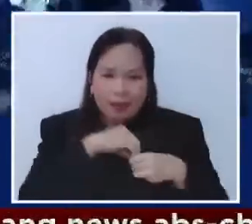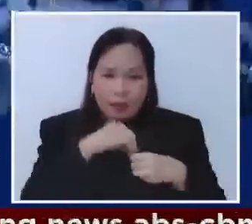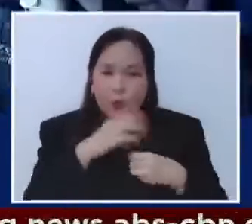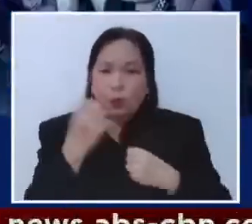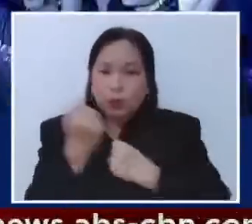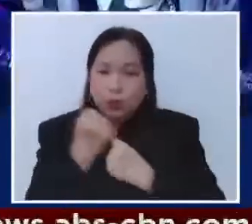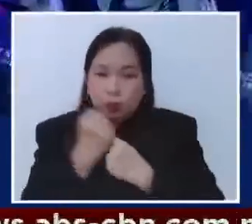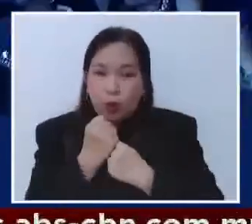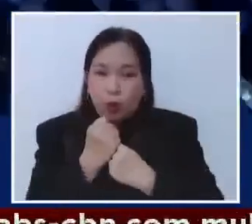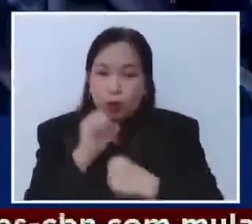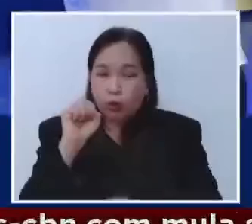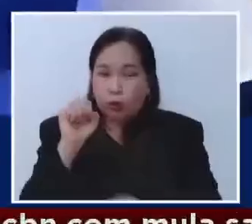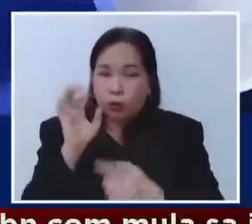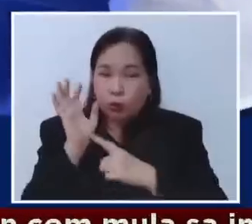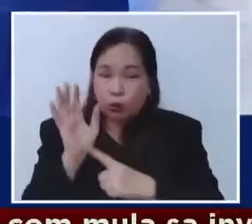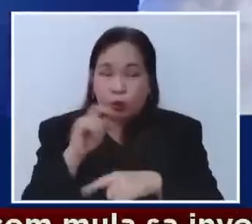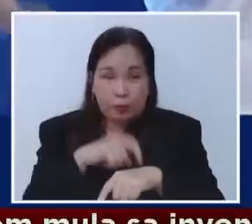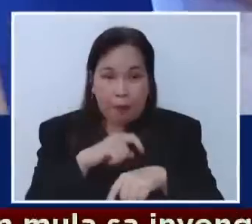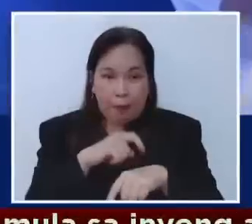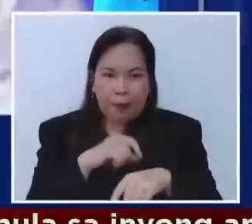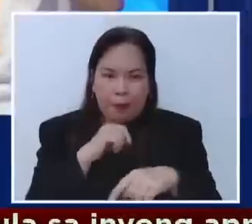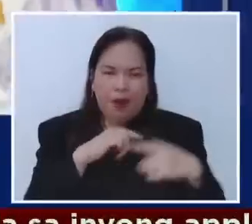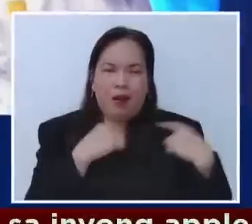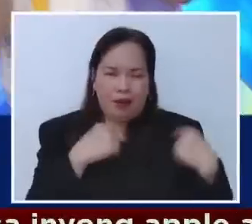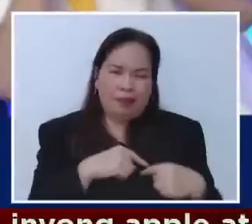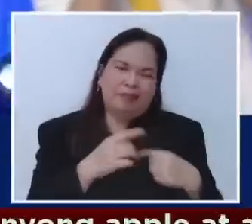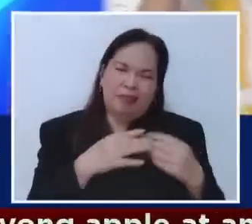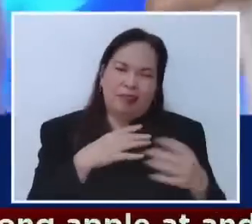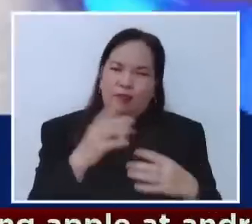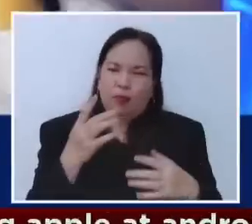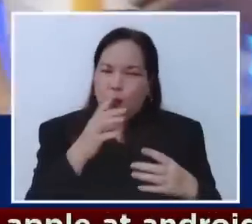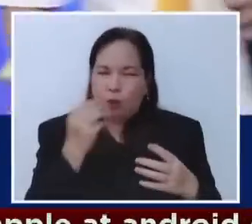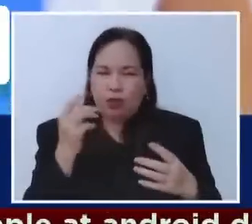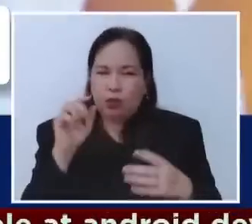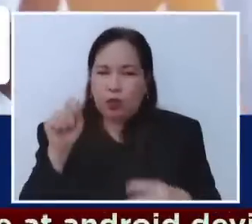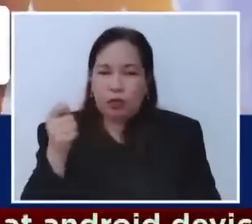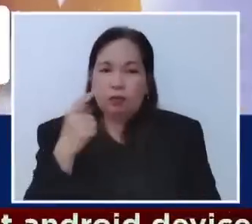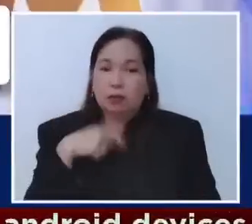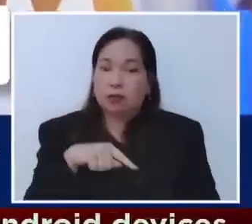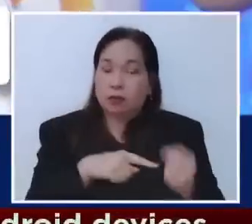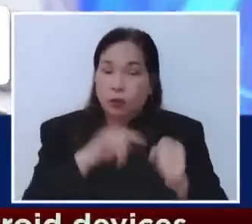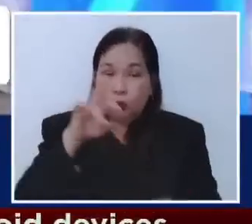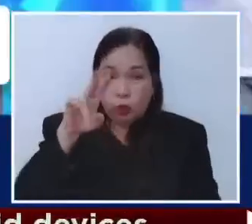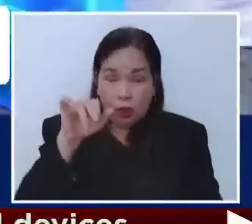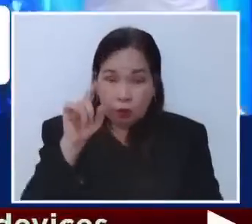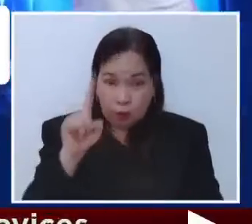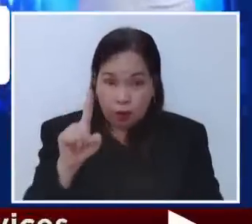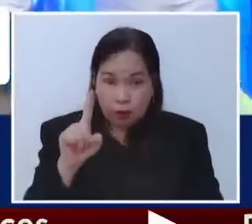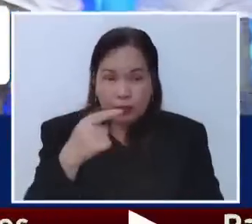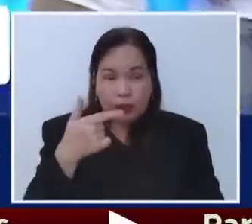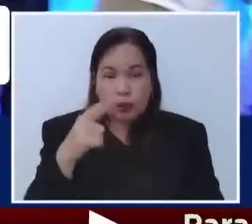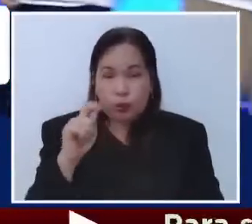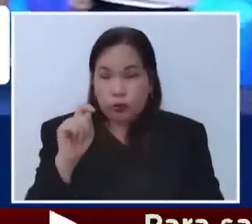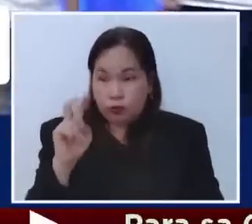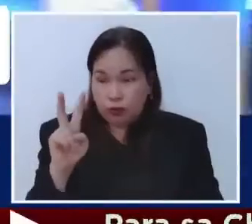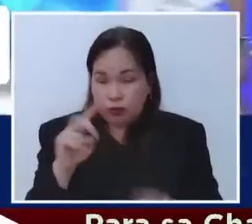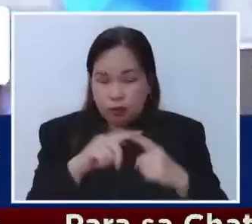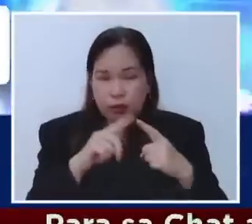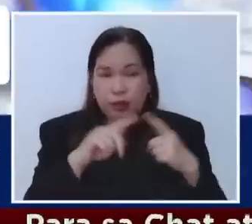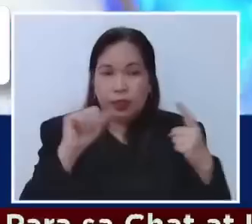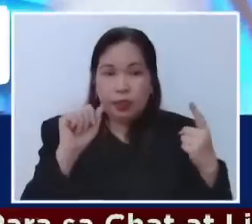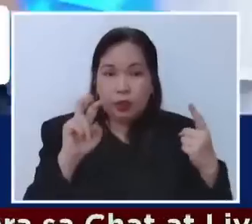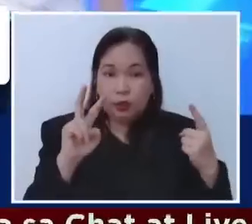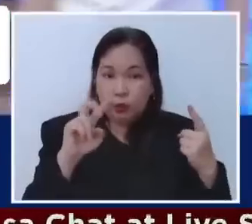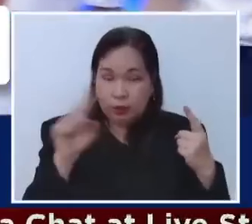Simula July 1, mapapanood na ang It's Showtime sa GTV at patuloy pa rin nga abangan sa A to Z, Kapamilya Channel,